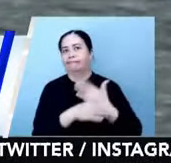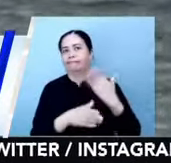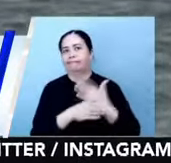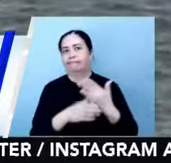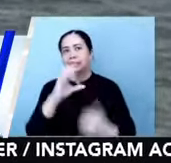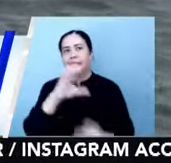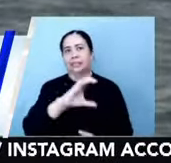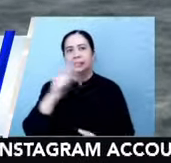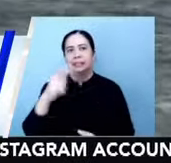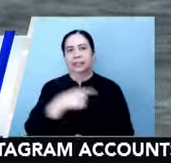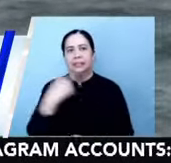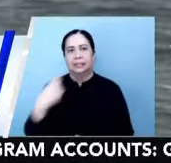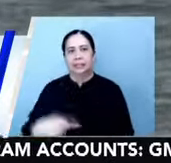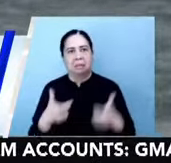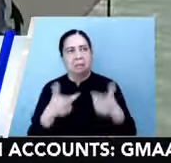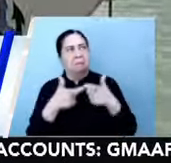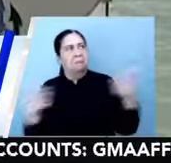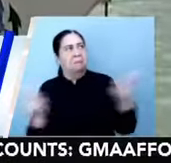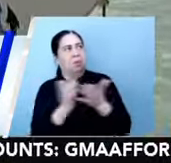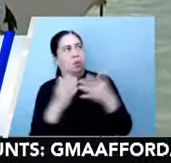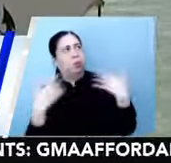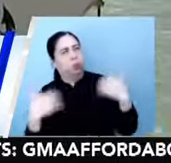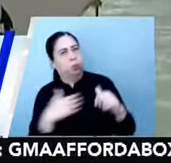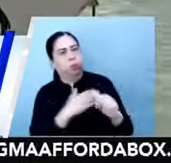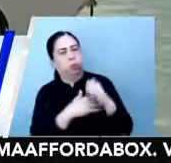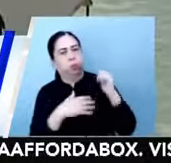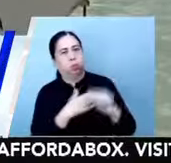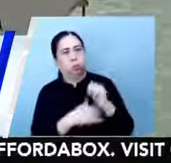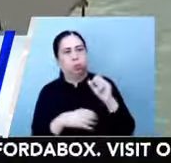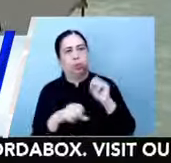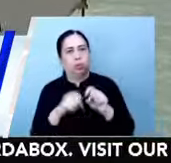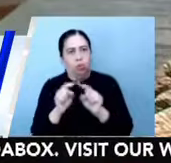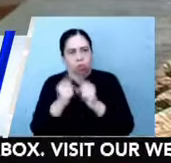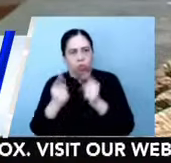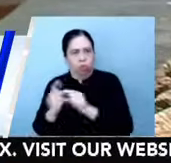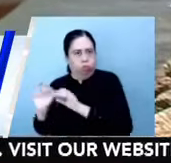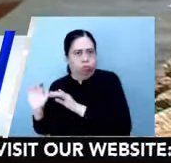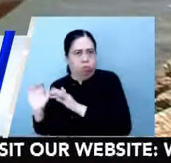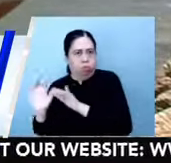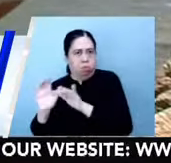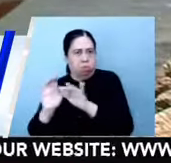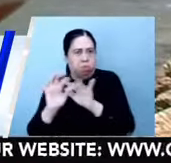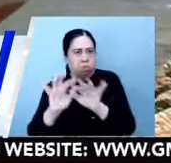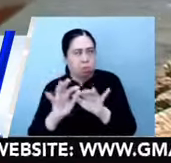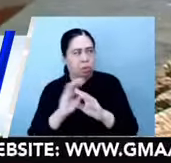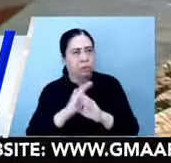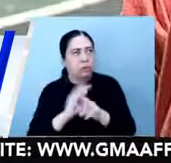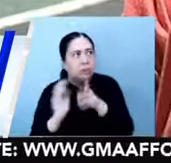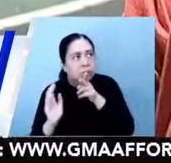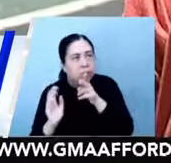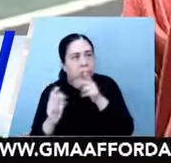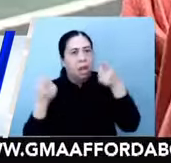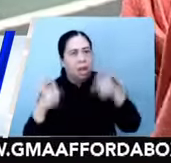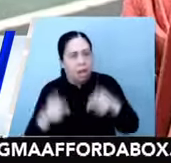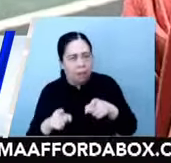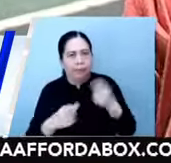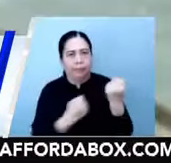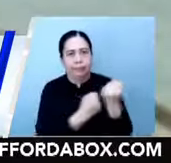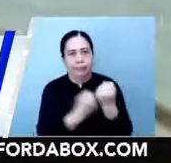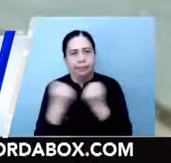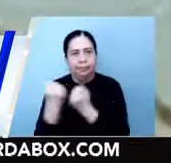malalaking Chinese Maritime Militia Vessels. Kaya grupo raw sila kung pumunta roon sakaling magkadisgrasya. Ikot-ikutan